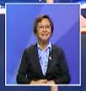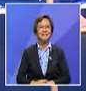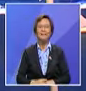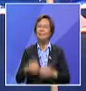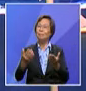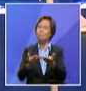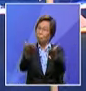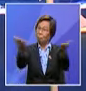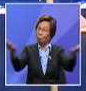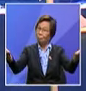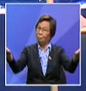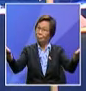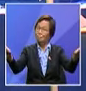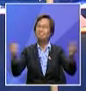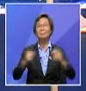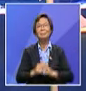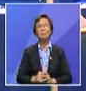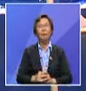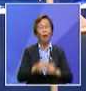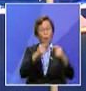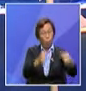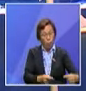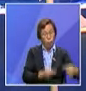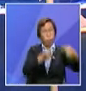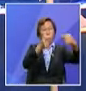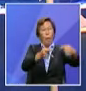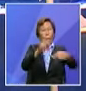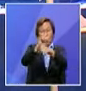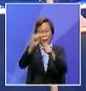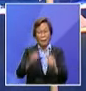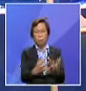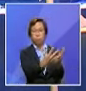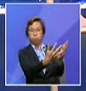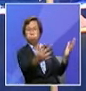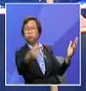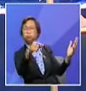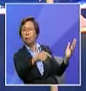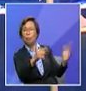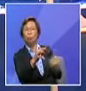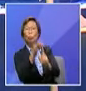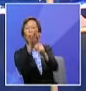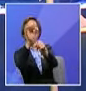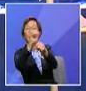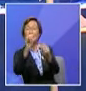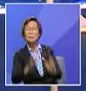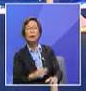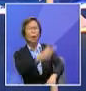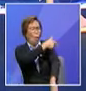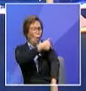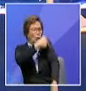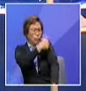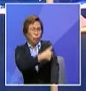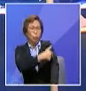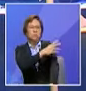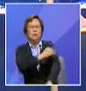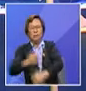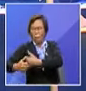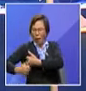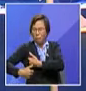dan hadirat sekalian, perjuangan petugas barisan hadapan negara, terutamanya petugas kesihatan dan